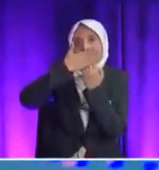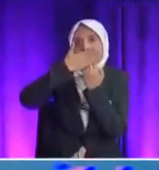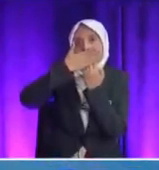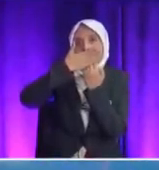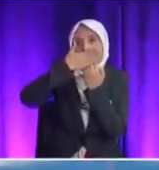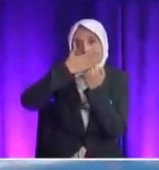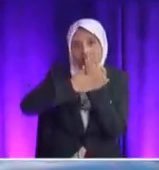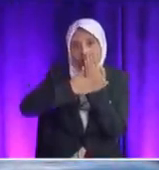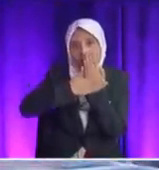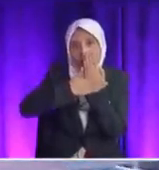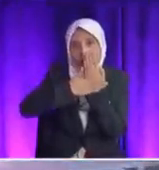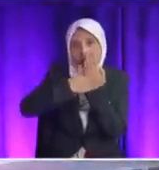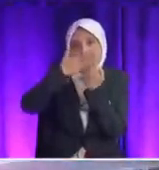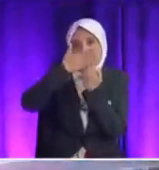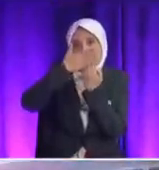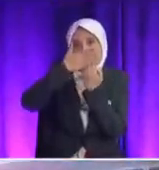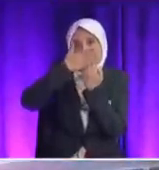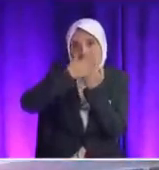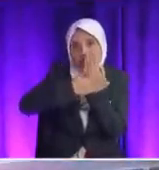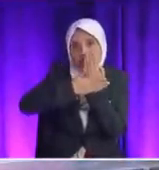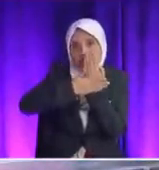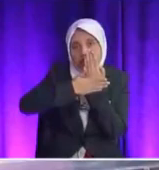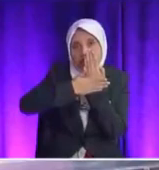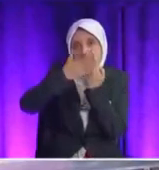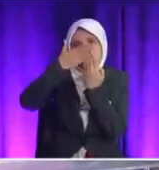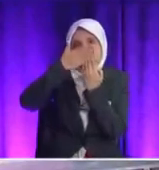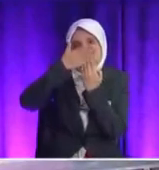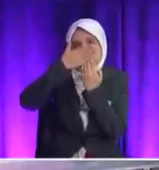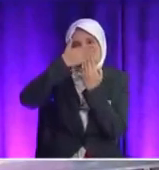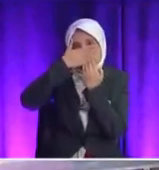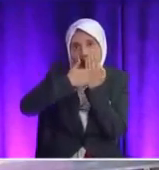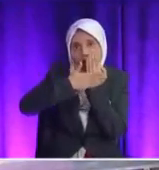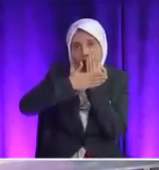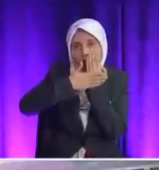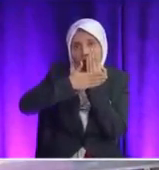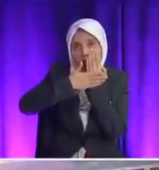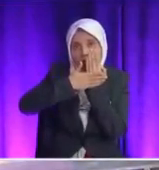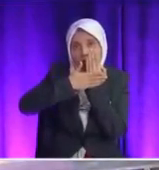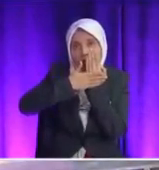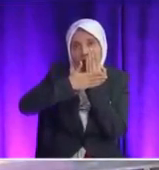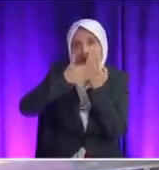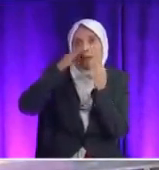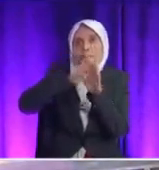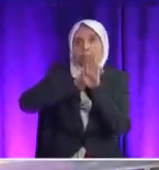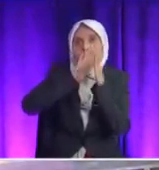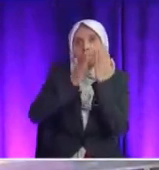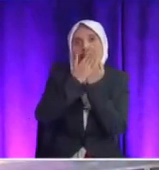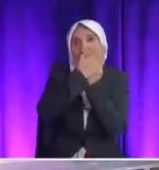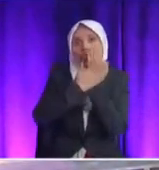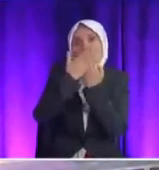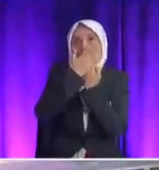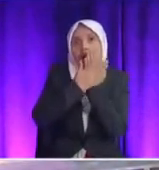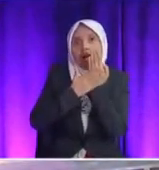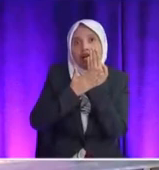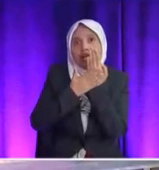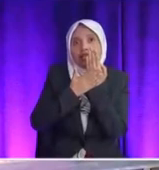ke bawah atas ke bawah atas ke bawah oke tadi nih permukaan yang kita nampak SK ini